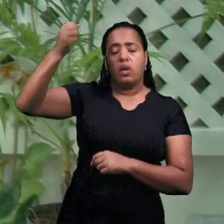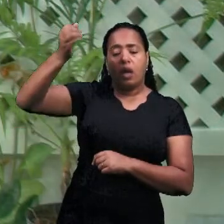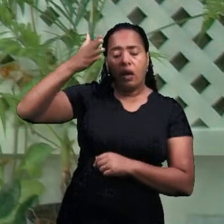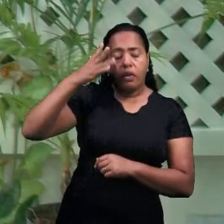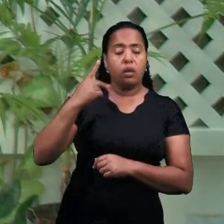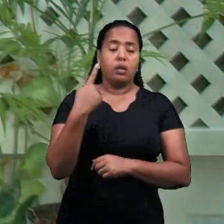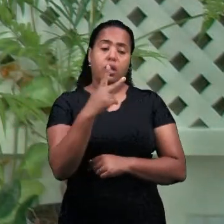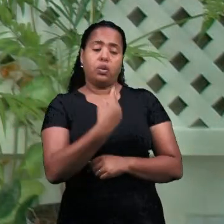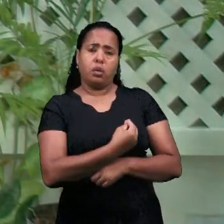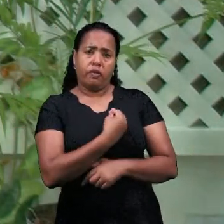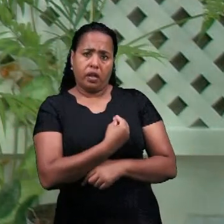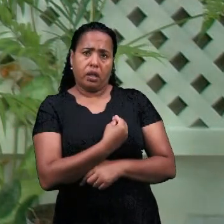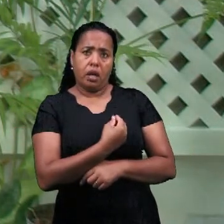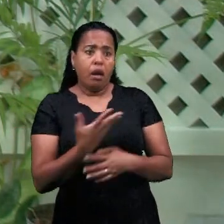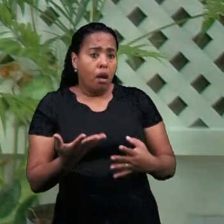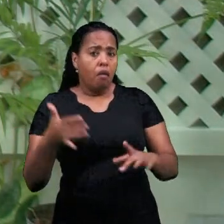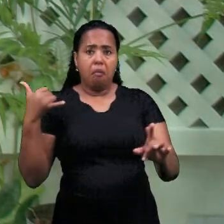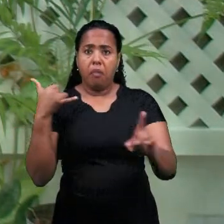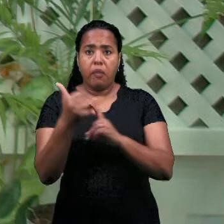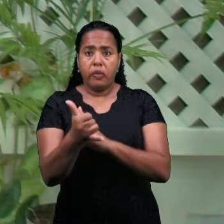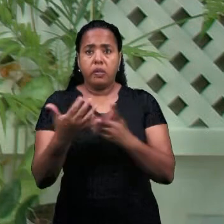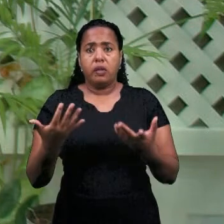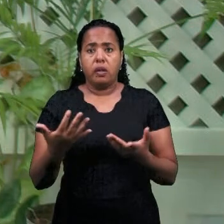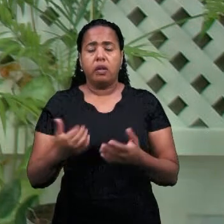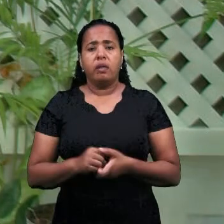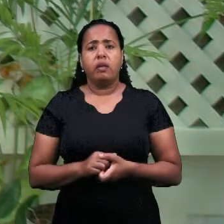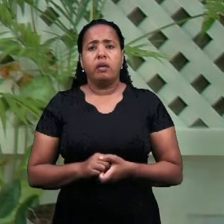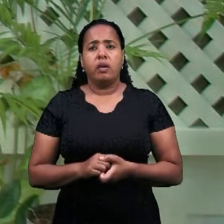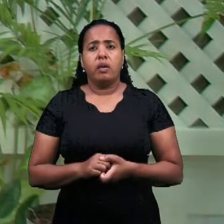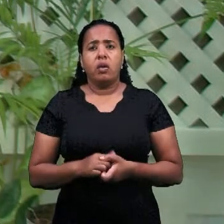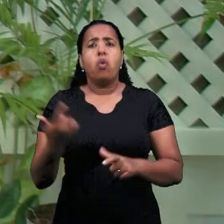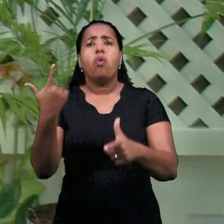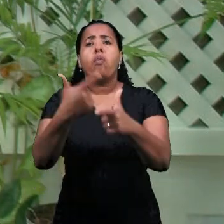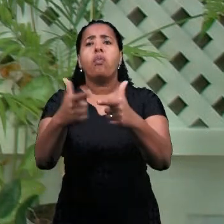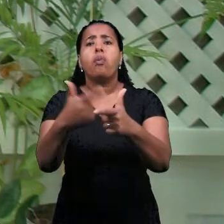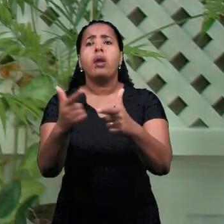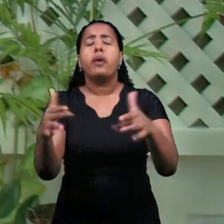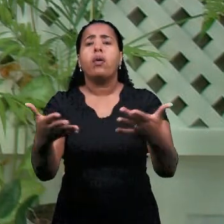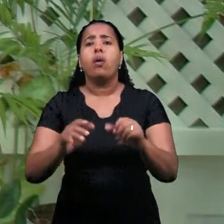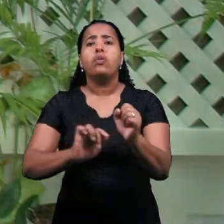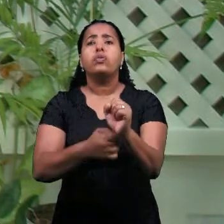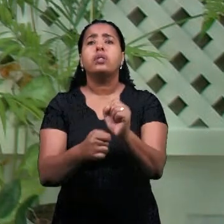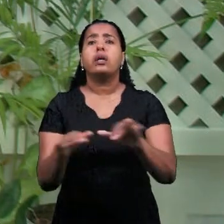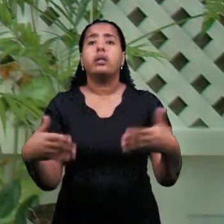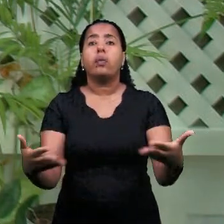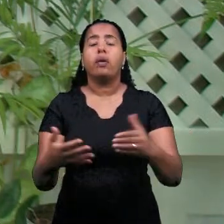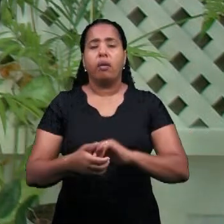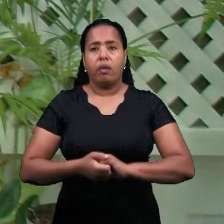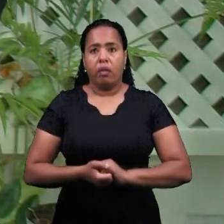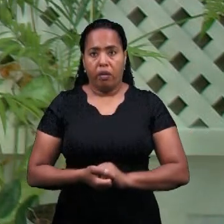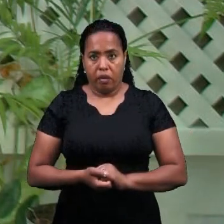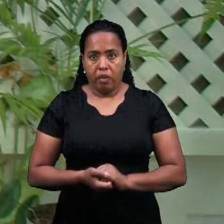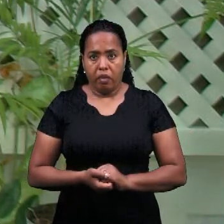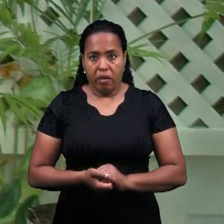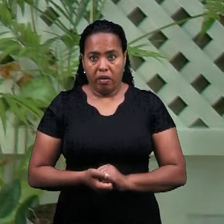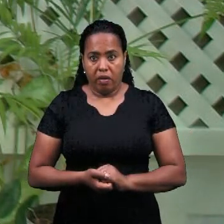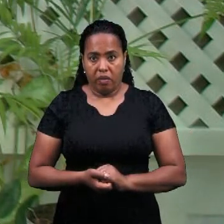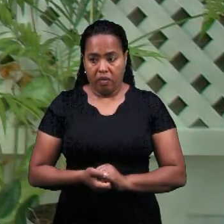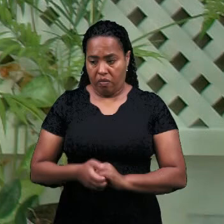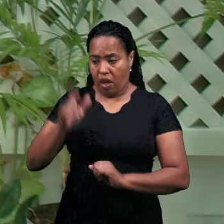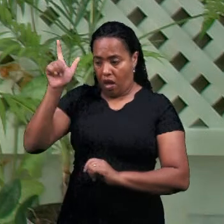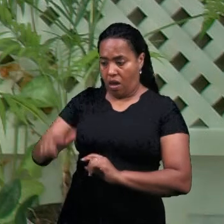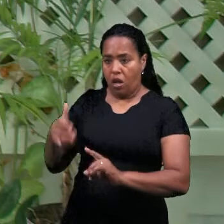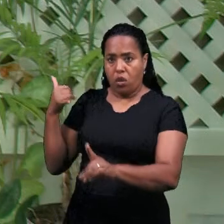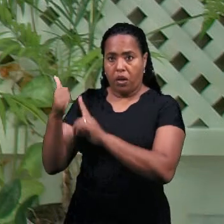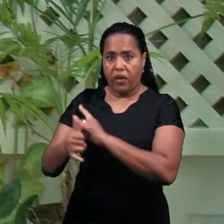ton propos. C'est une prophétie. Où est le problème? Le secret, il est où? Est dans le prophète?